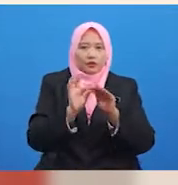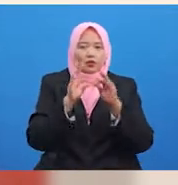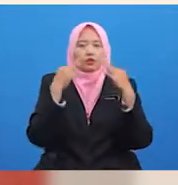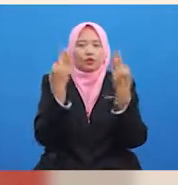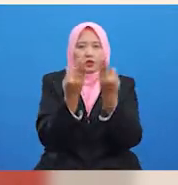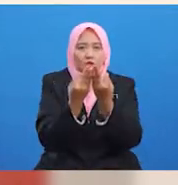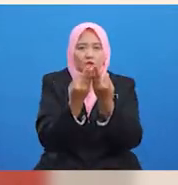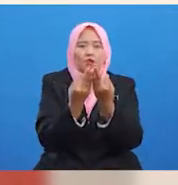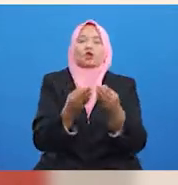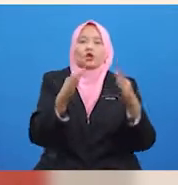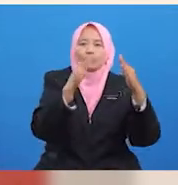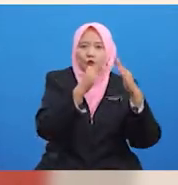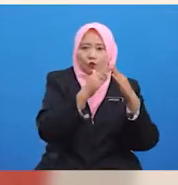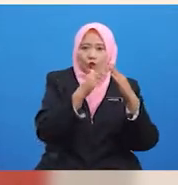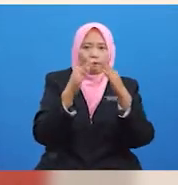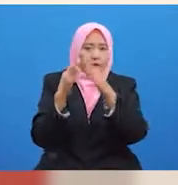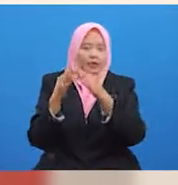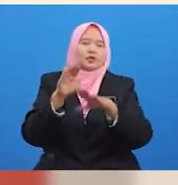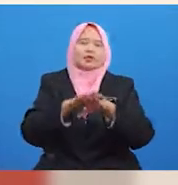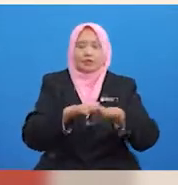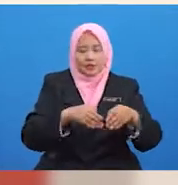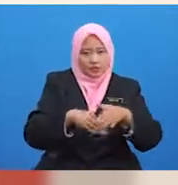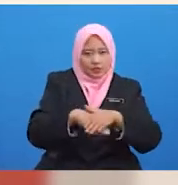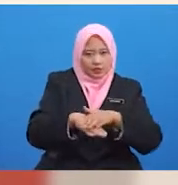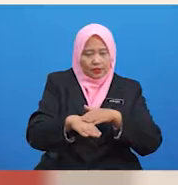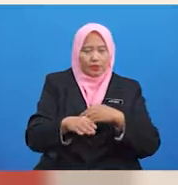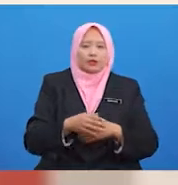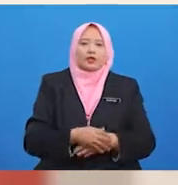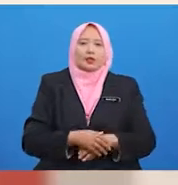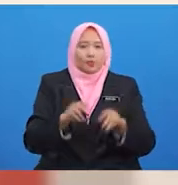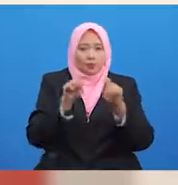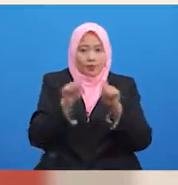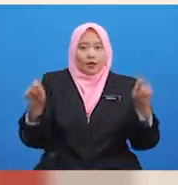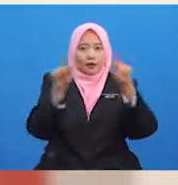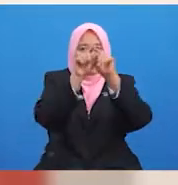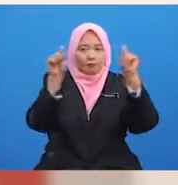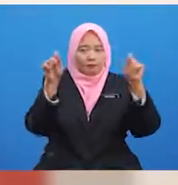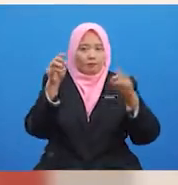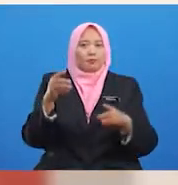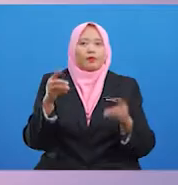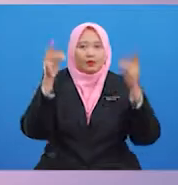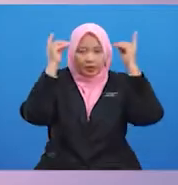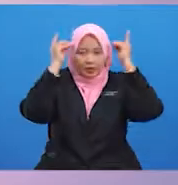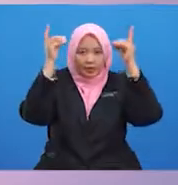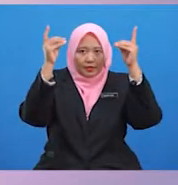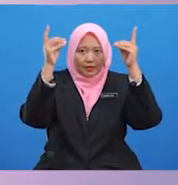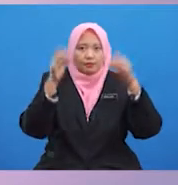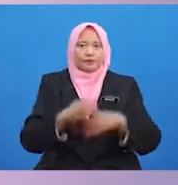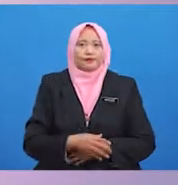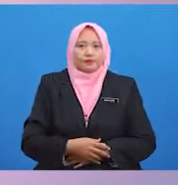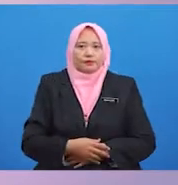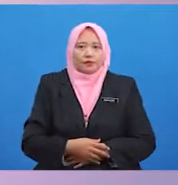selesa, tahap pendidikan dan lain-lain kemudahan. Murid-murid,